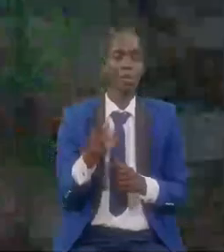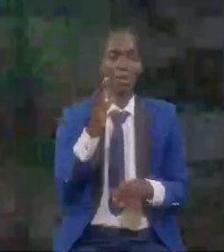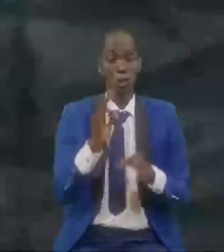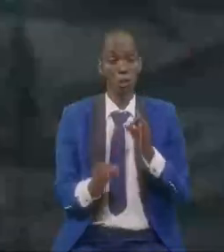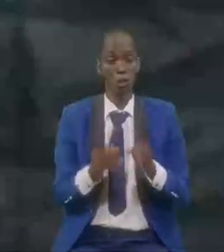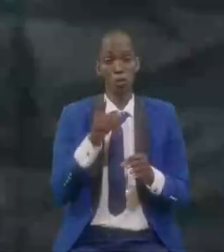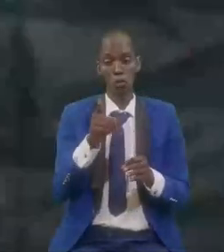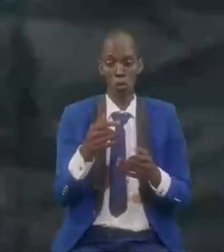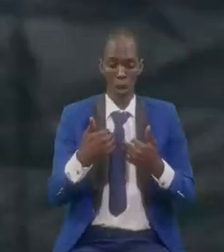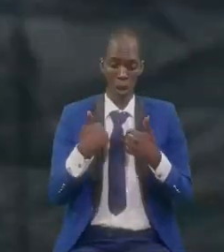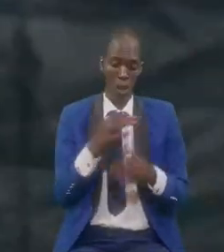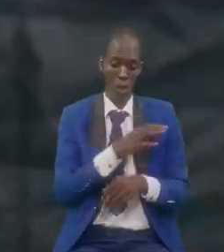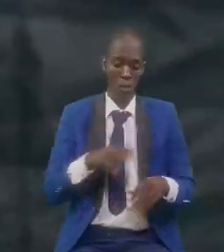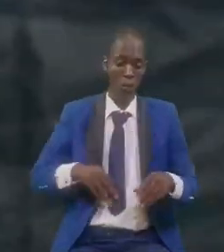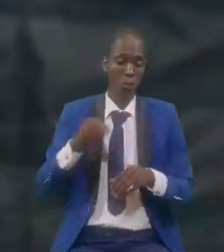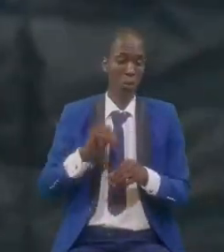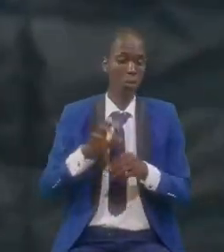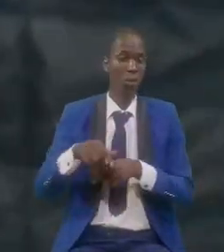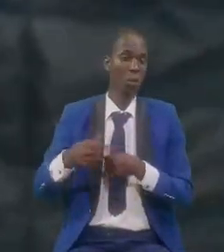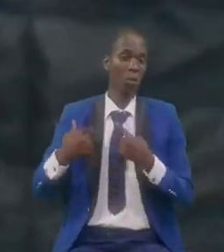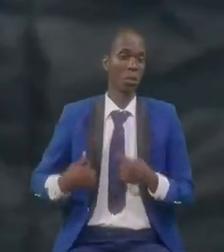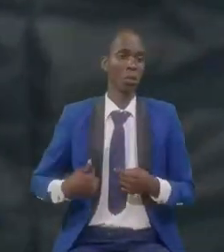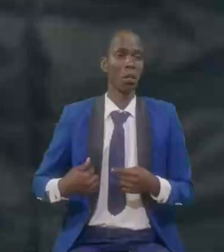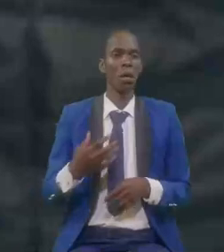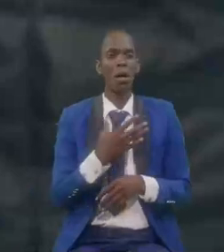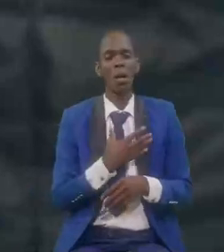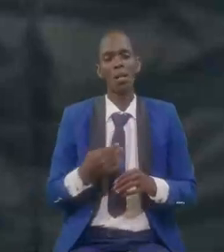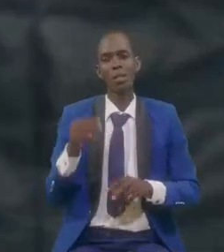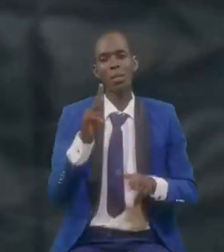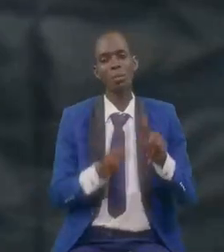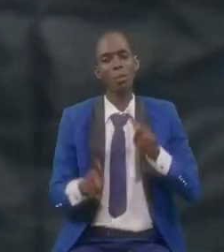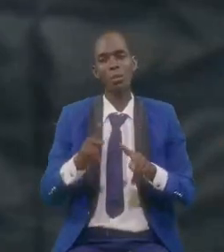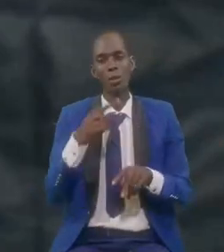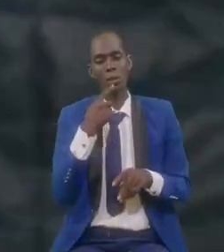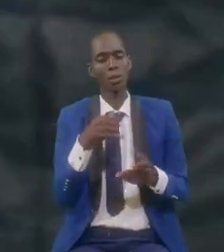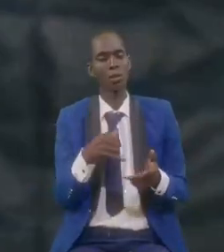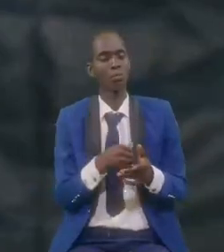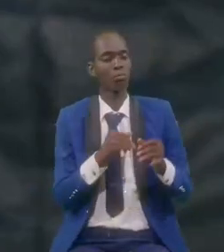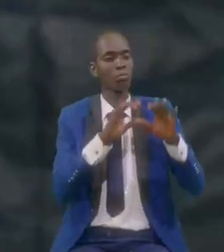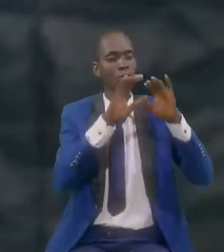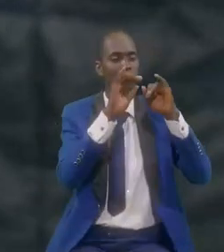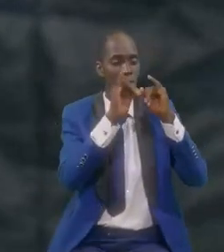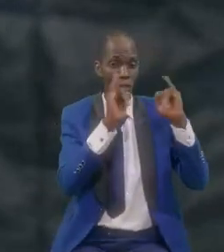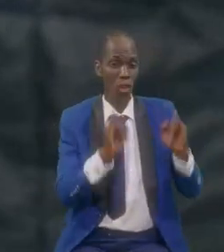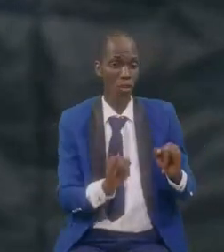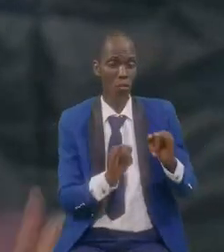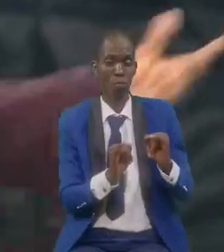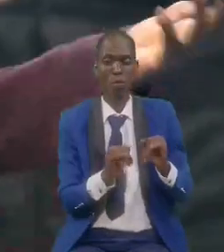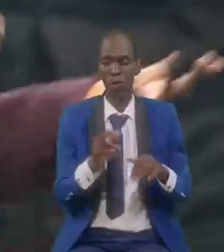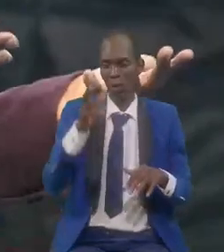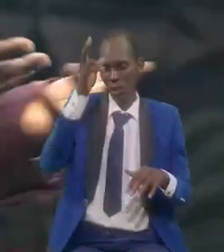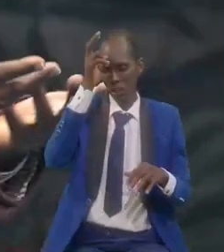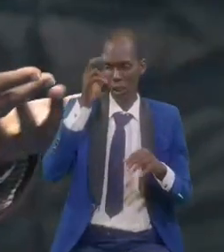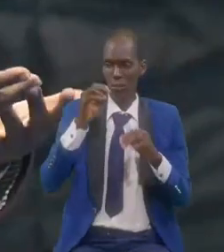cœur. Et ceux qui le disent dans le bon langage, qui sont idolâtres, qui adorent